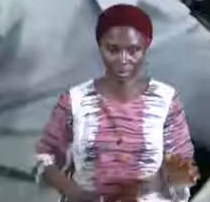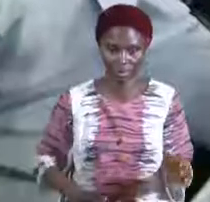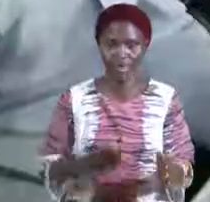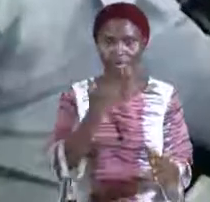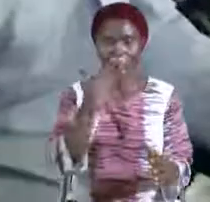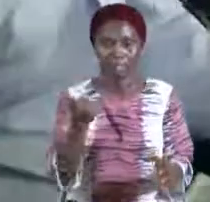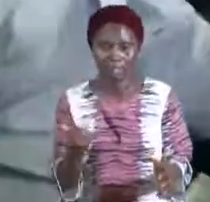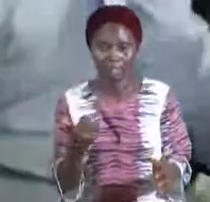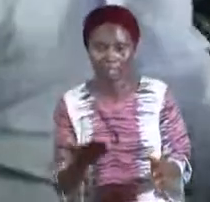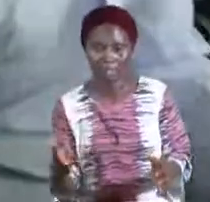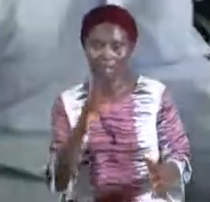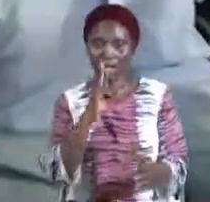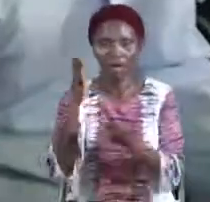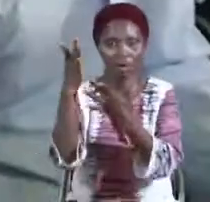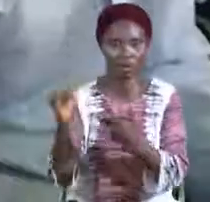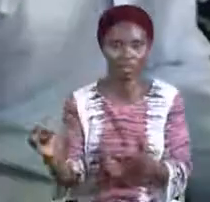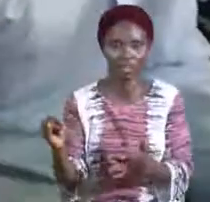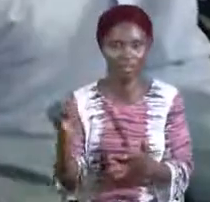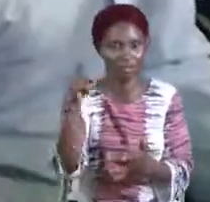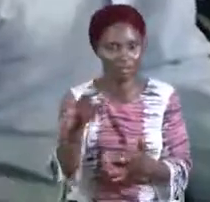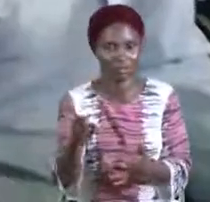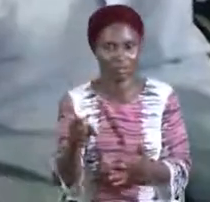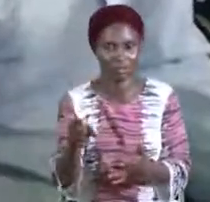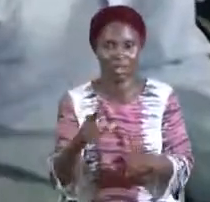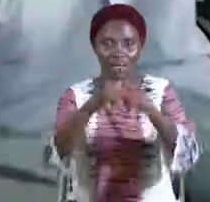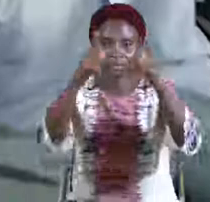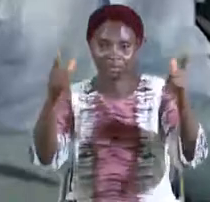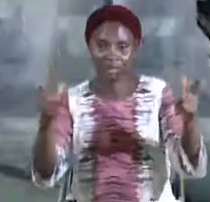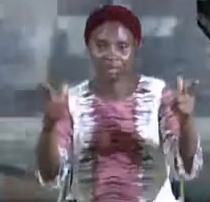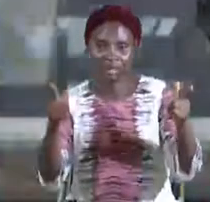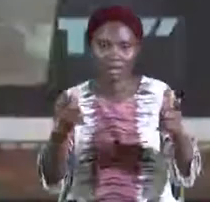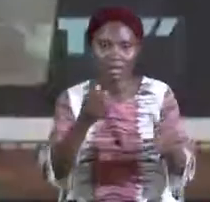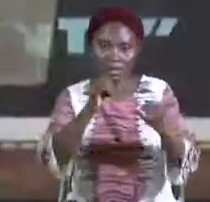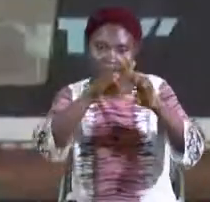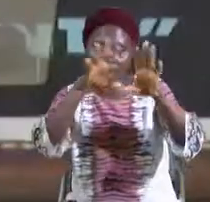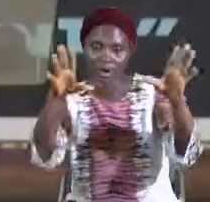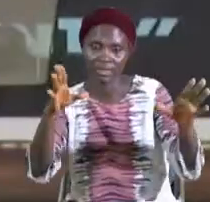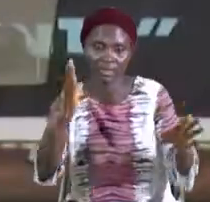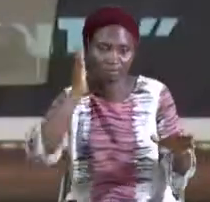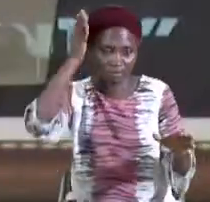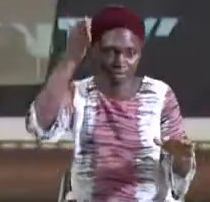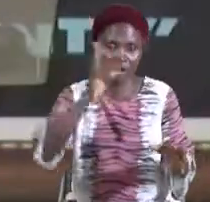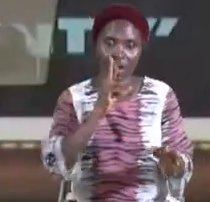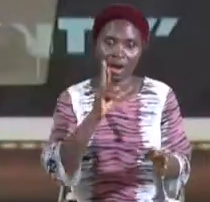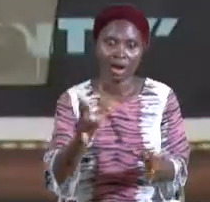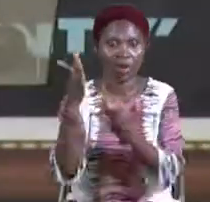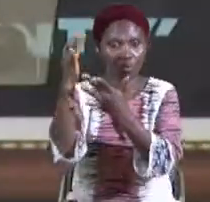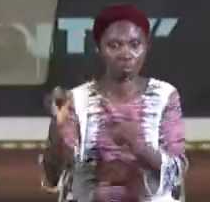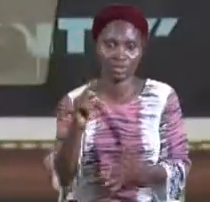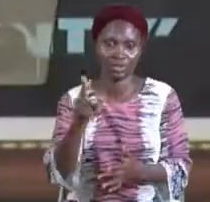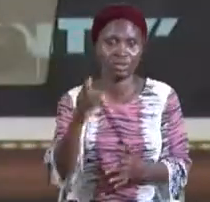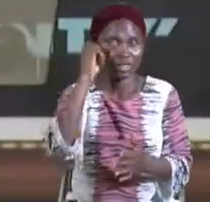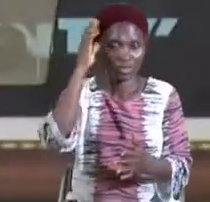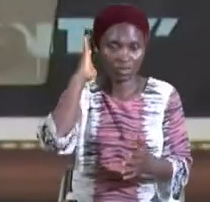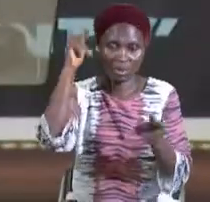Et de meilleures choses t'attendent, de plus grandes choses t'attendent. Un avenir radieux t'attend et il va parfaire